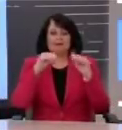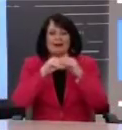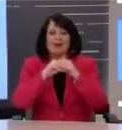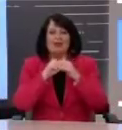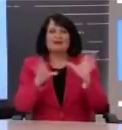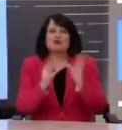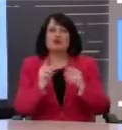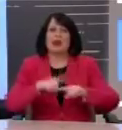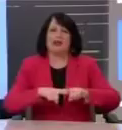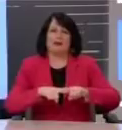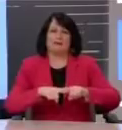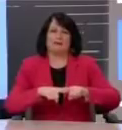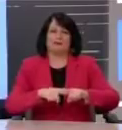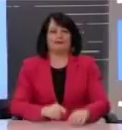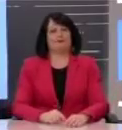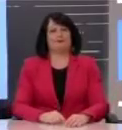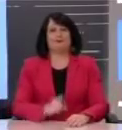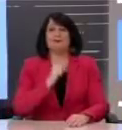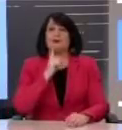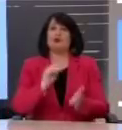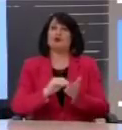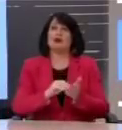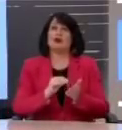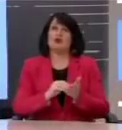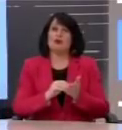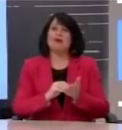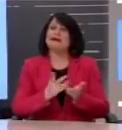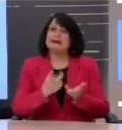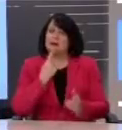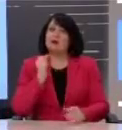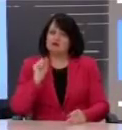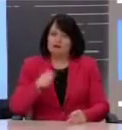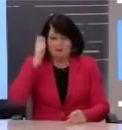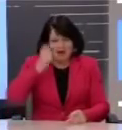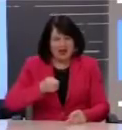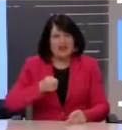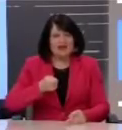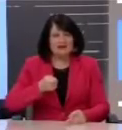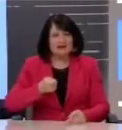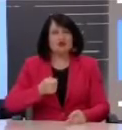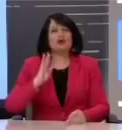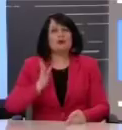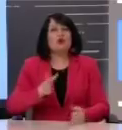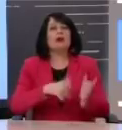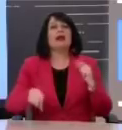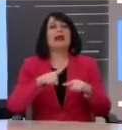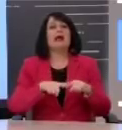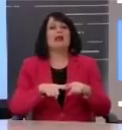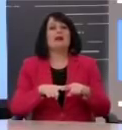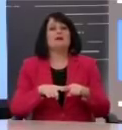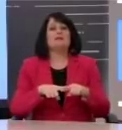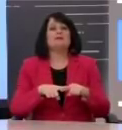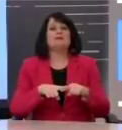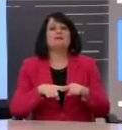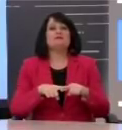Ελλάδα, όπως και το γεγονός ότι αναγνωρίστηκαν οι δυνατότητες της χώρας